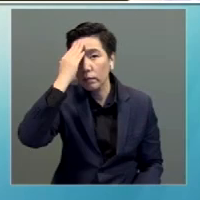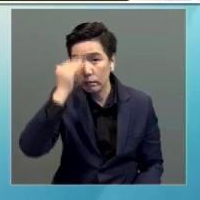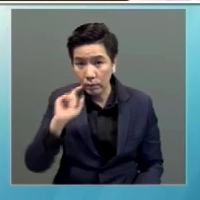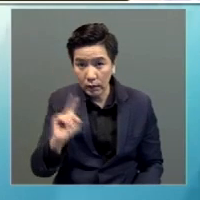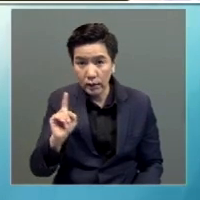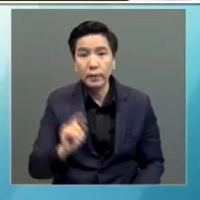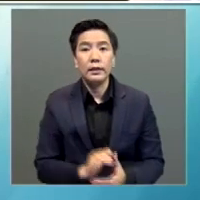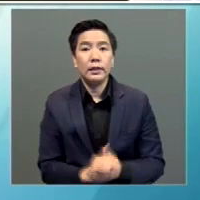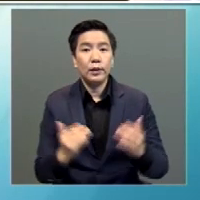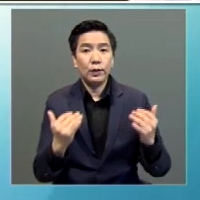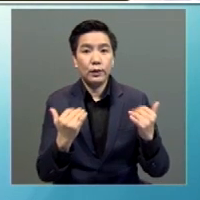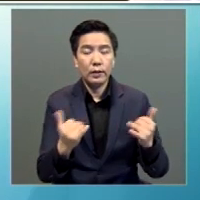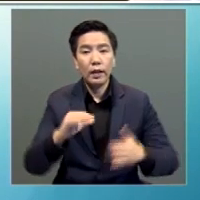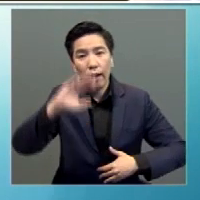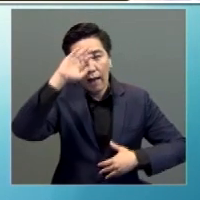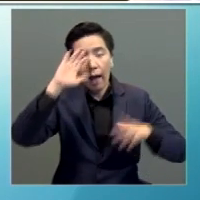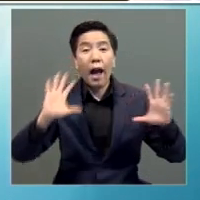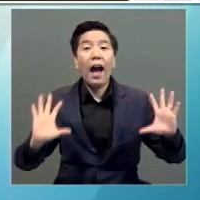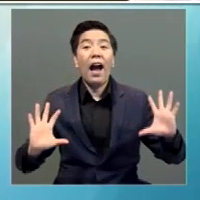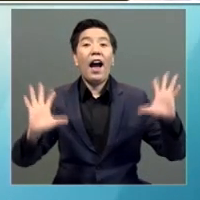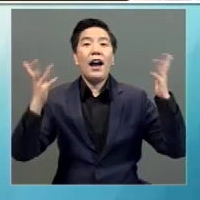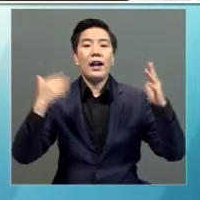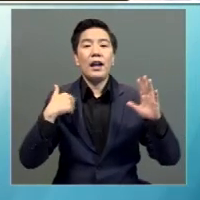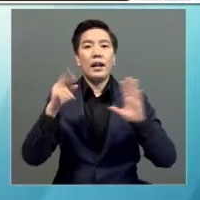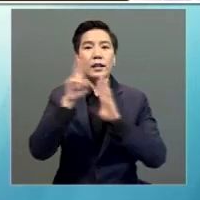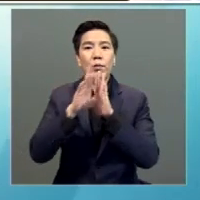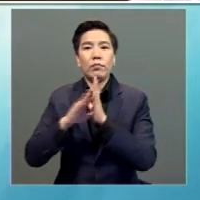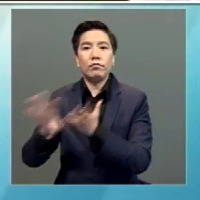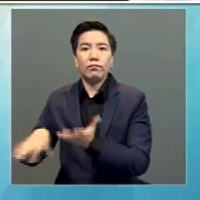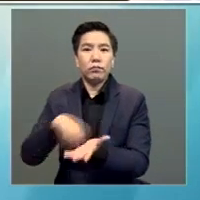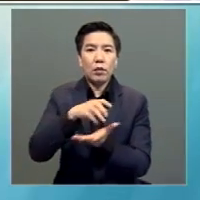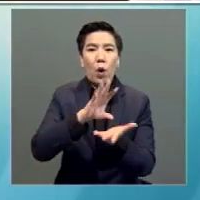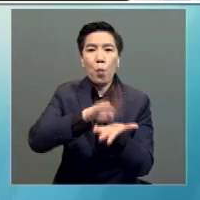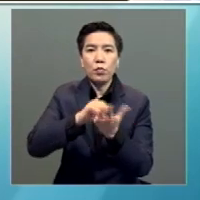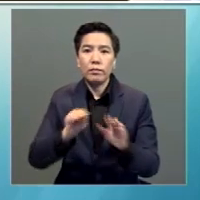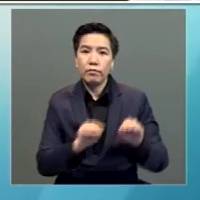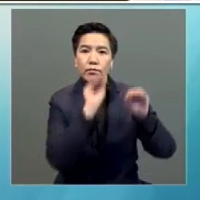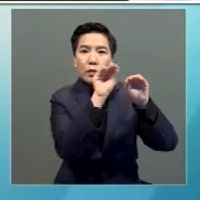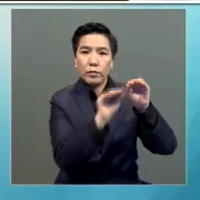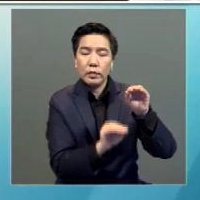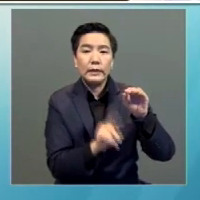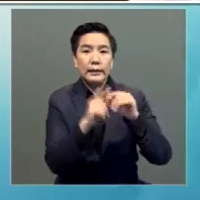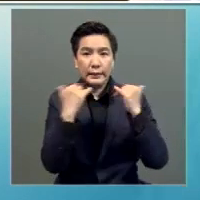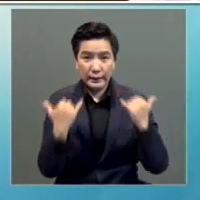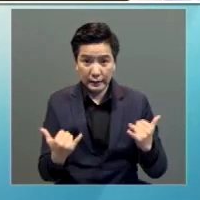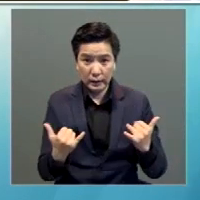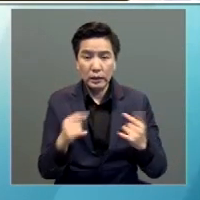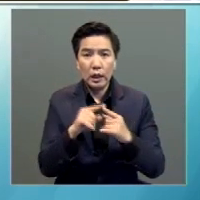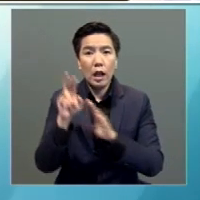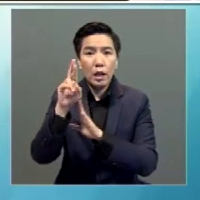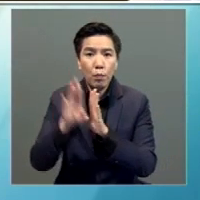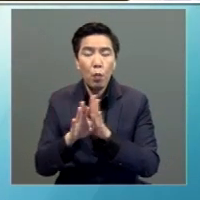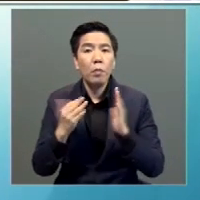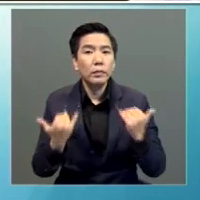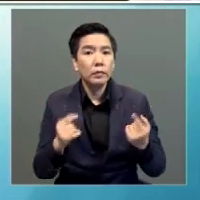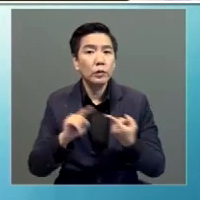เพราะว่าตอนนี้พอหายเสร็จแล้วระบบของการรายงานเรียกข้อมูลเข้ามาเนี่ยยังเป็นระบบที่ต้อง